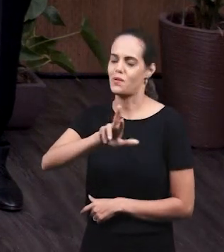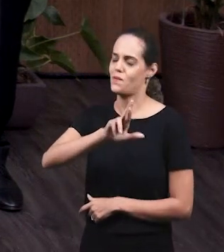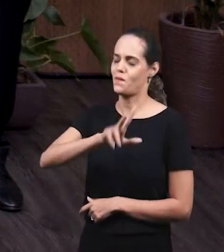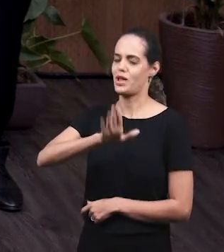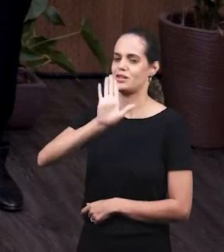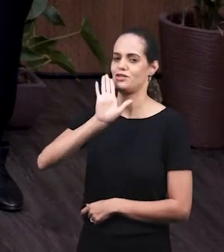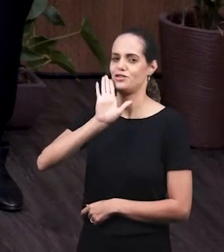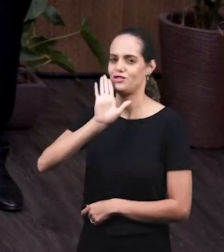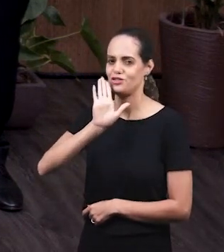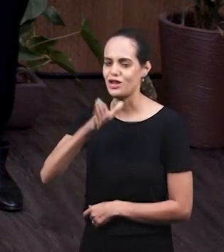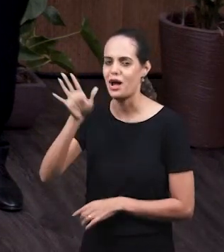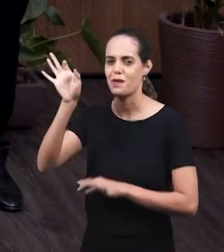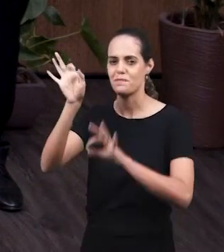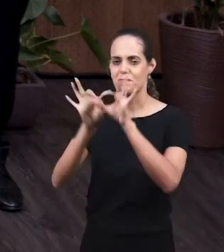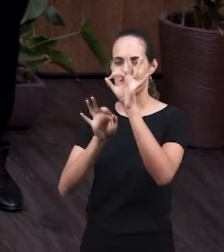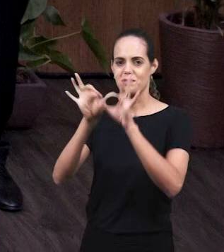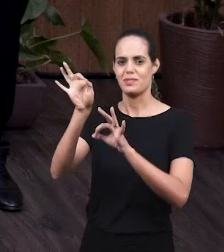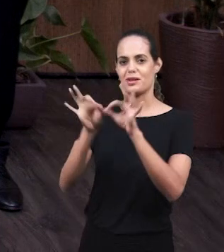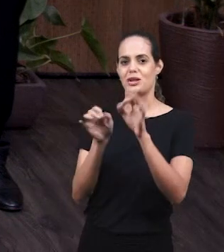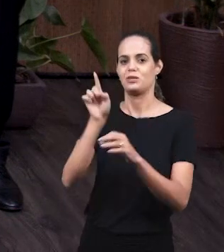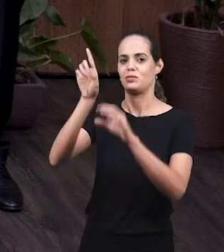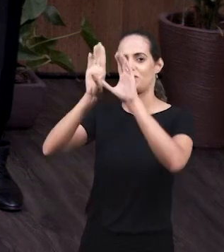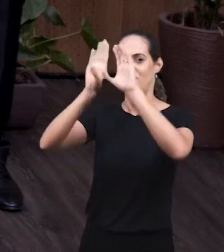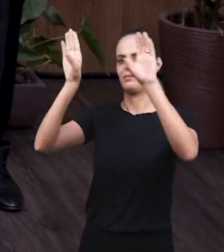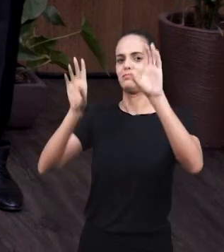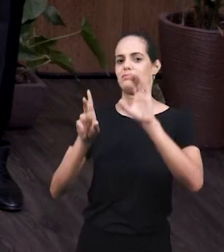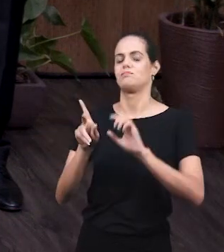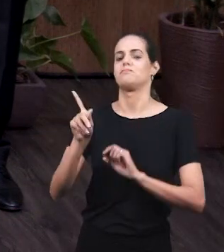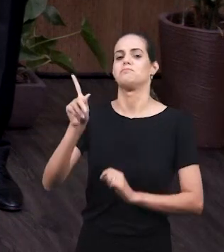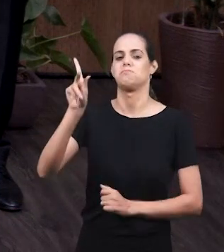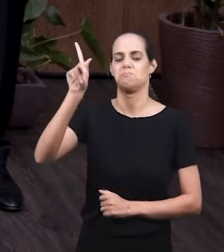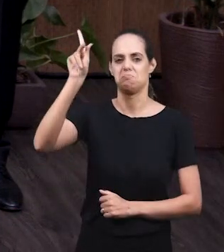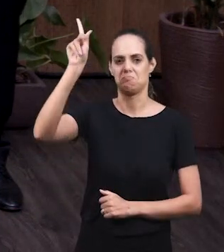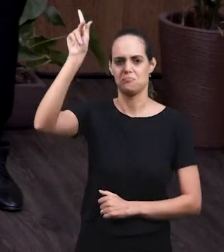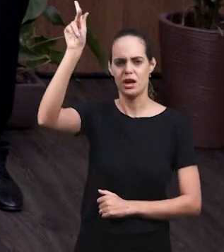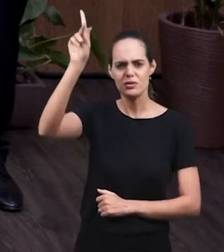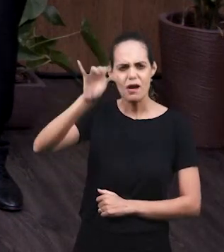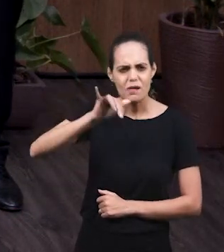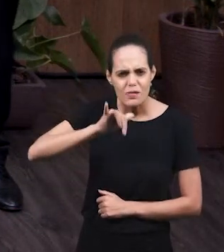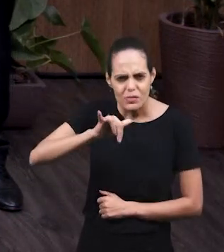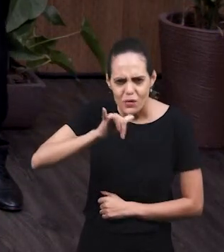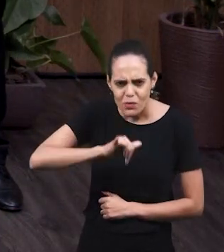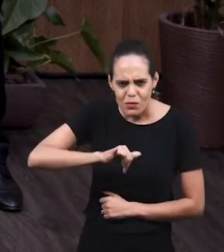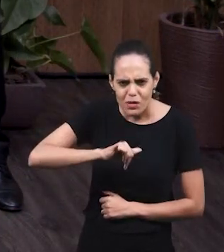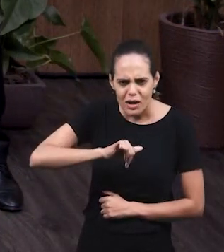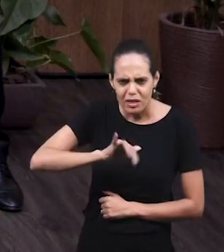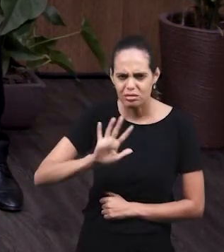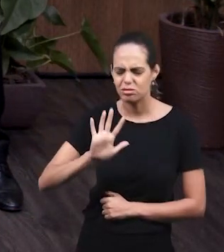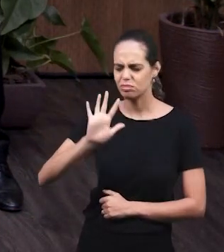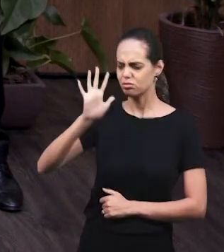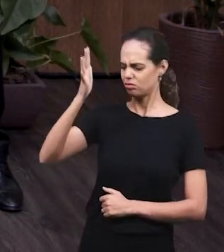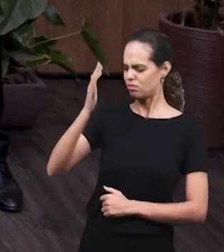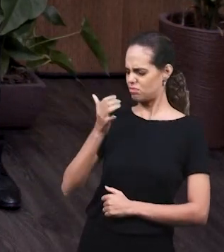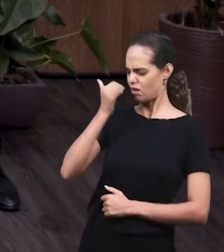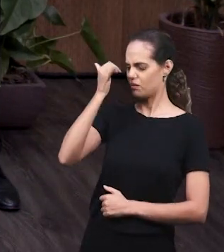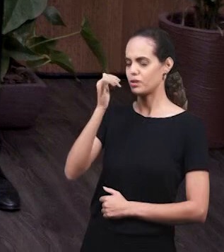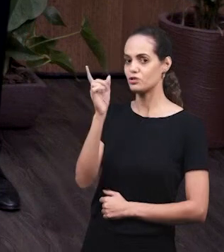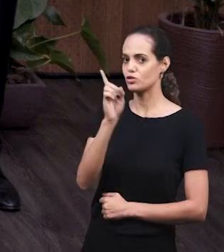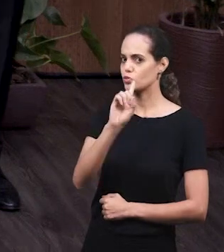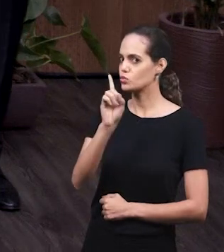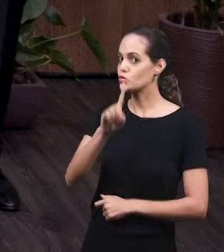déjà programmé dans l'agenda de Dieu. Absolument. Ce n'était pas un accord parce que tout était, oui